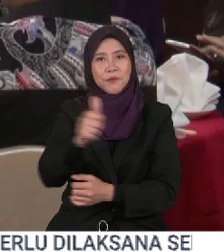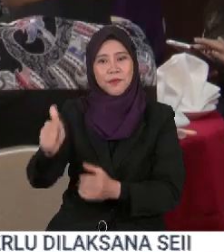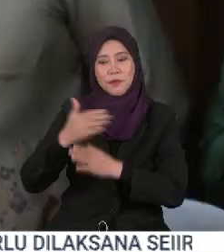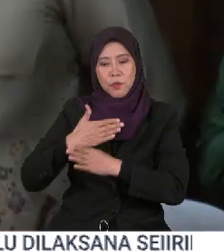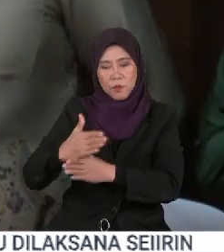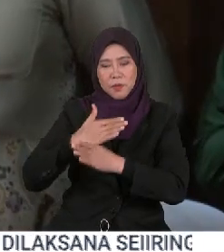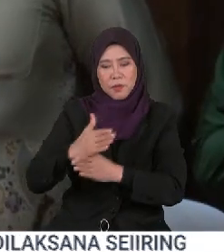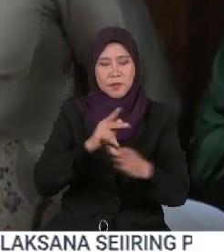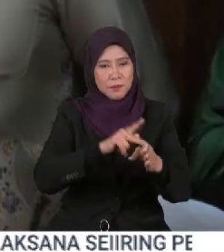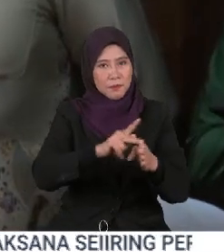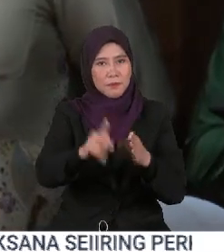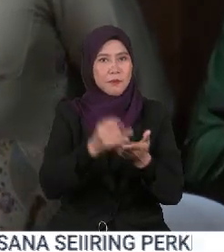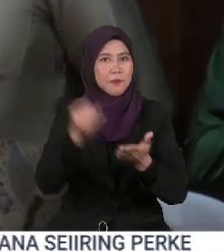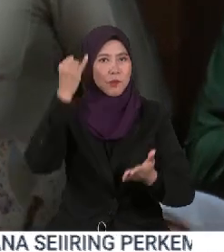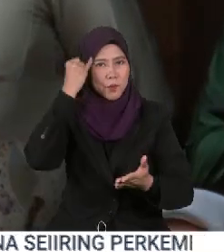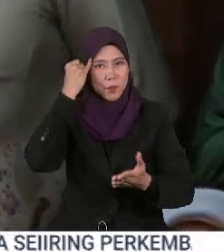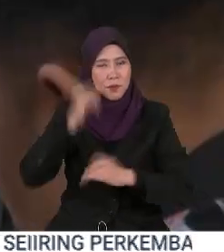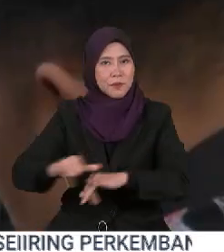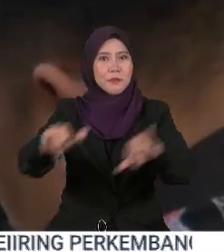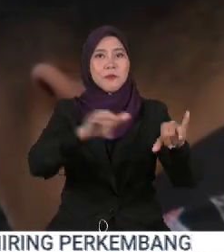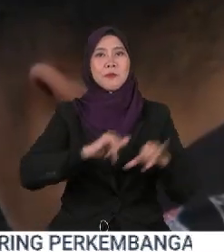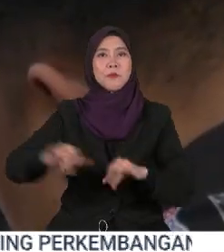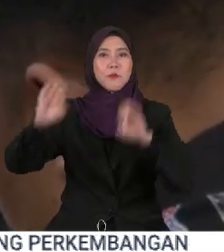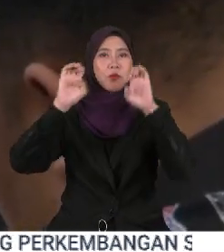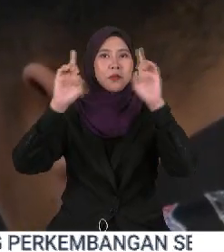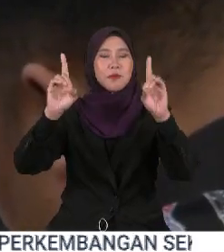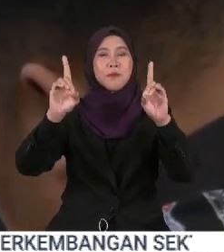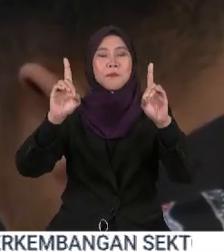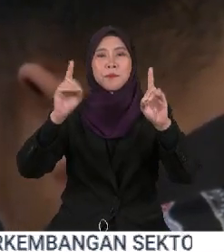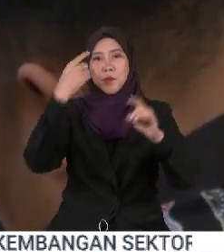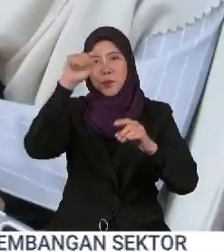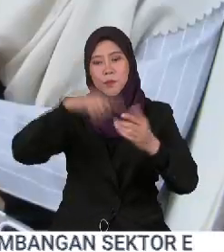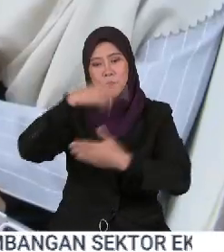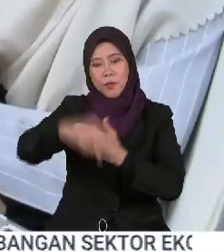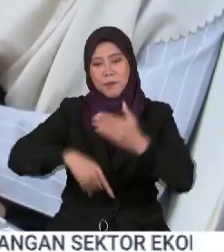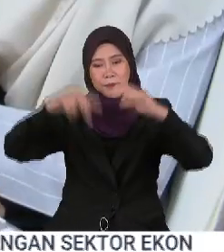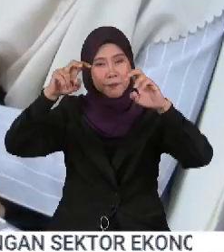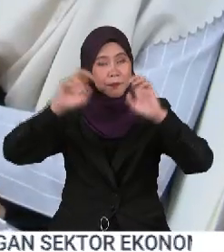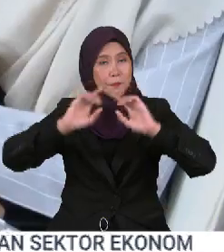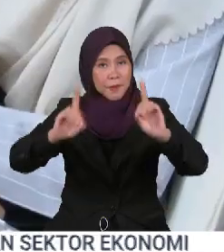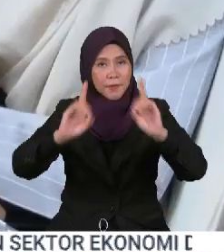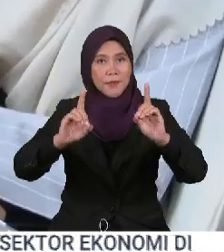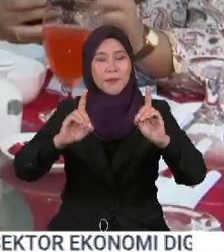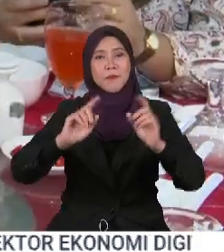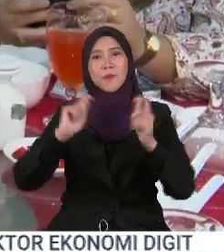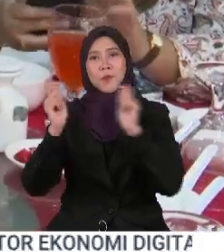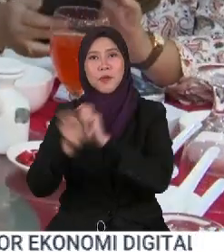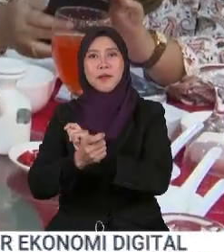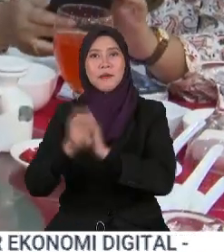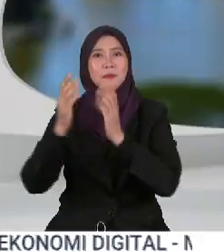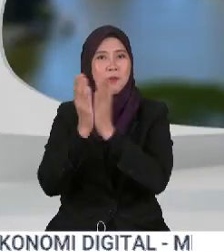berkongsi kepakaran dan pengetahuan sesama ahli akademik menerusi program penyelidikan, pertukaran pelajar dan